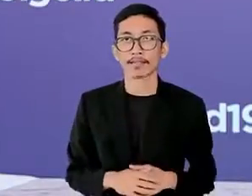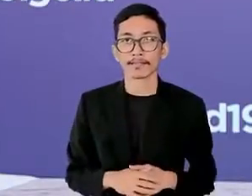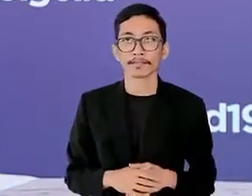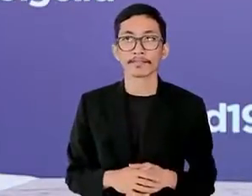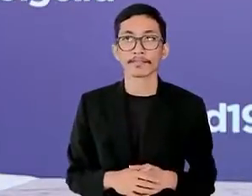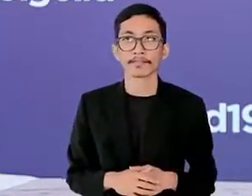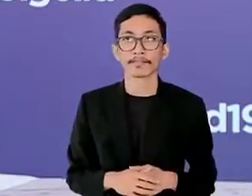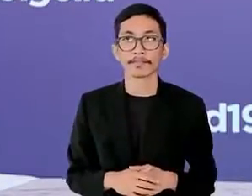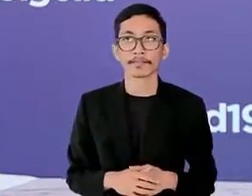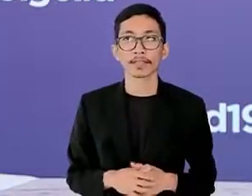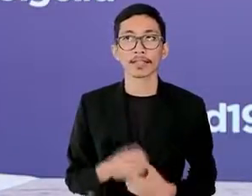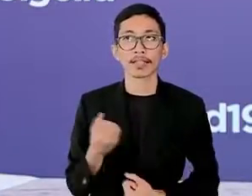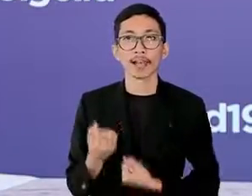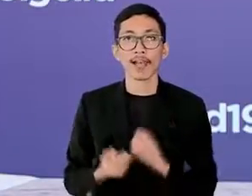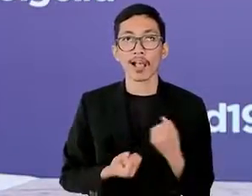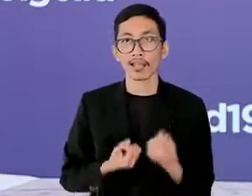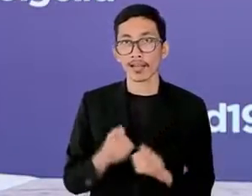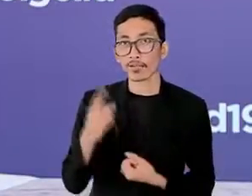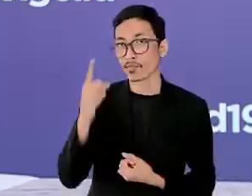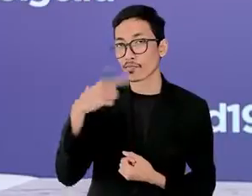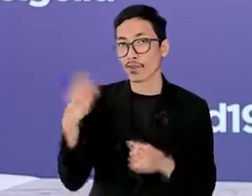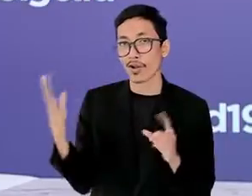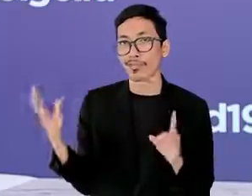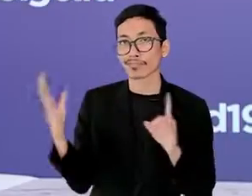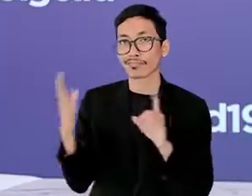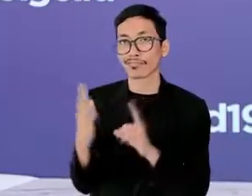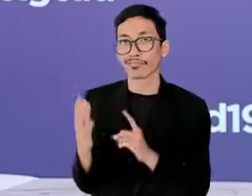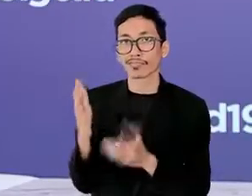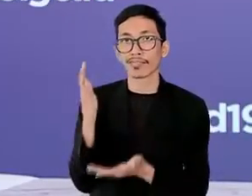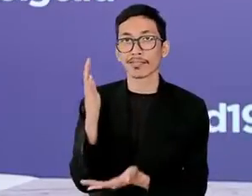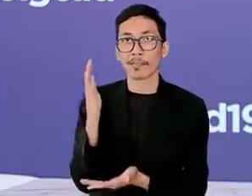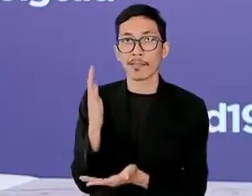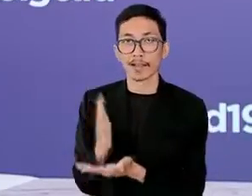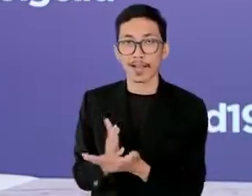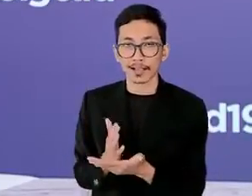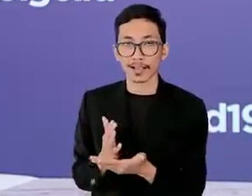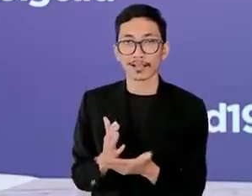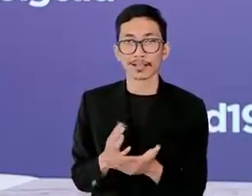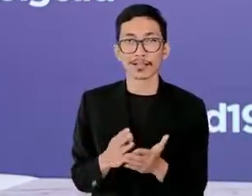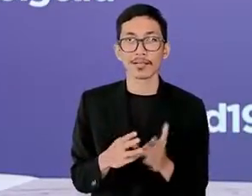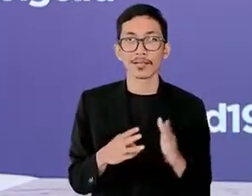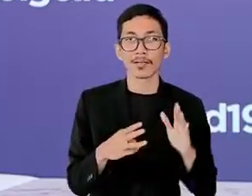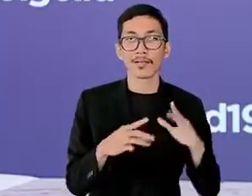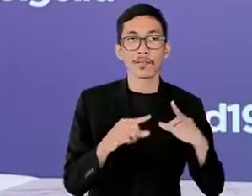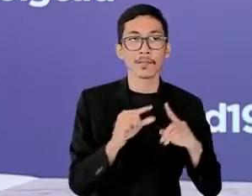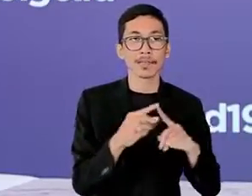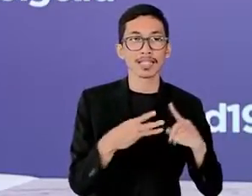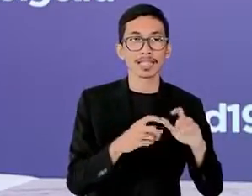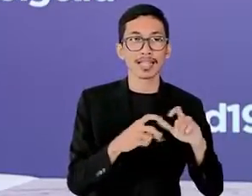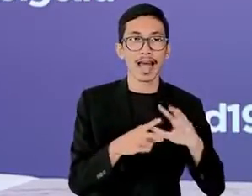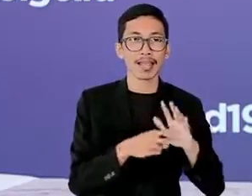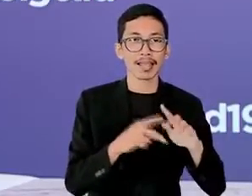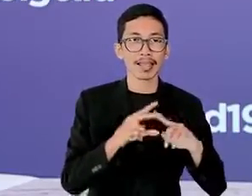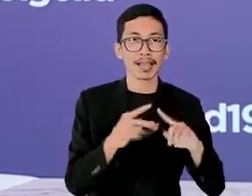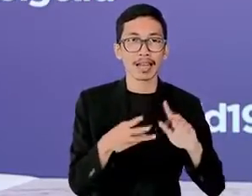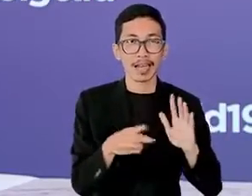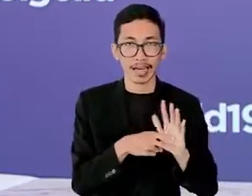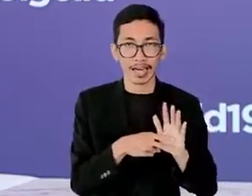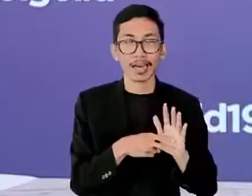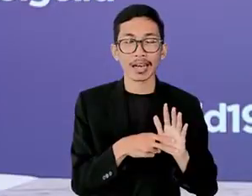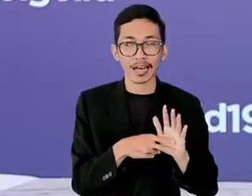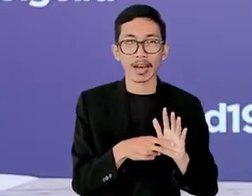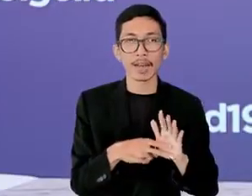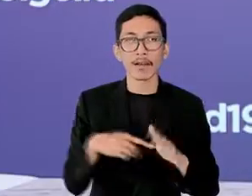kegiatan pembelajaran tatap muka terbatas di lingkungan Madrasah dan Pesantren Direktorat Jenderal pendidikan Islam